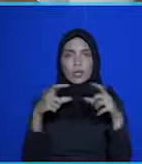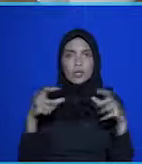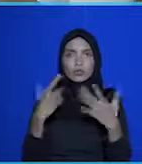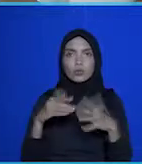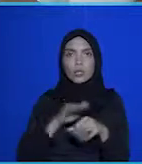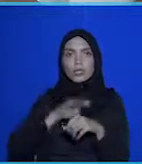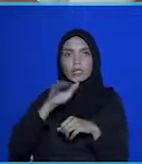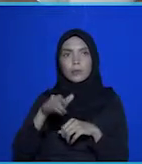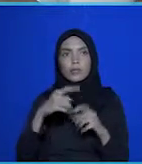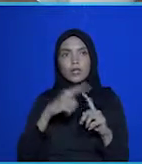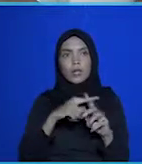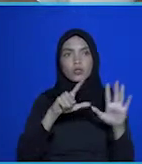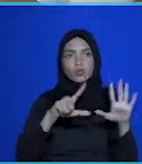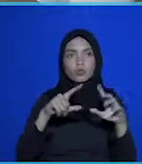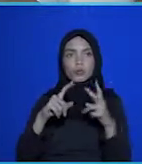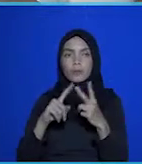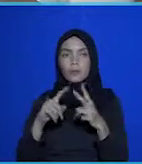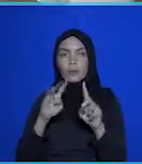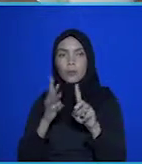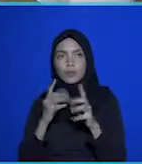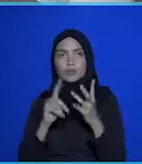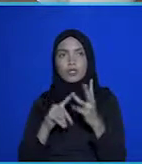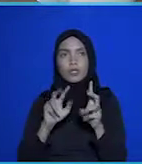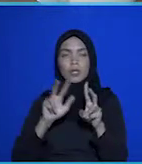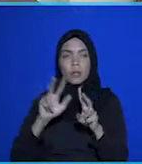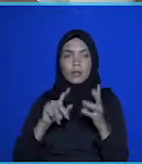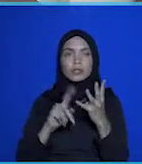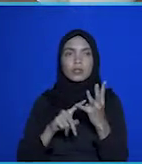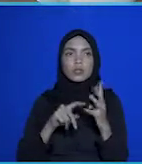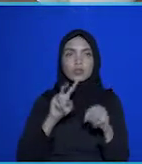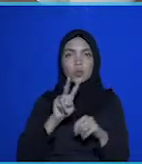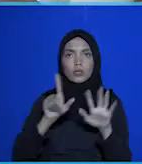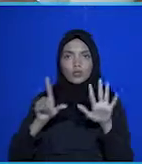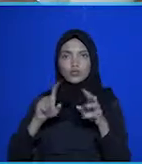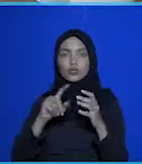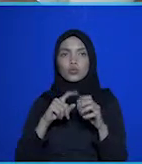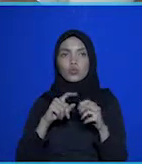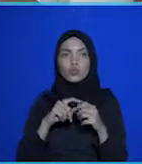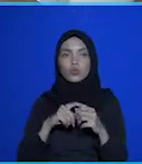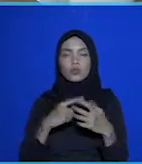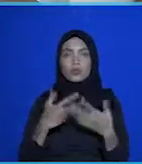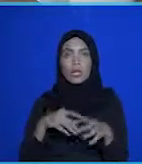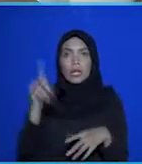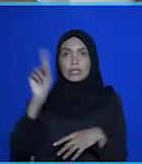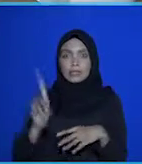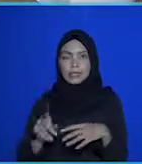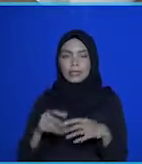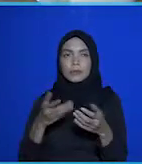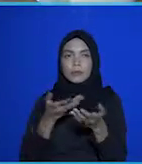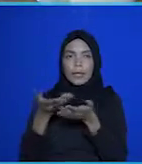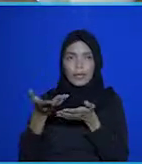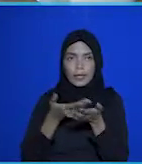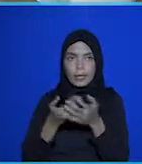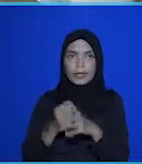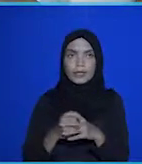tanggal 7, tanggal 14, 18, 21, dan 27. Kemudian layanan listrik oleh PLN, recovery sistem